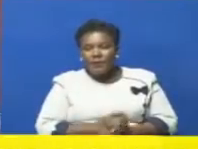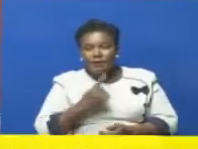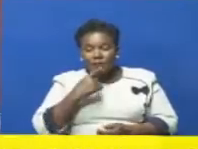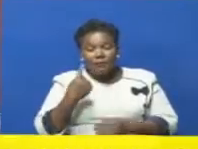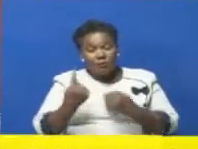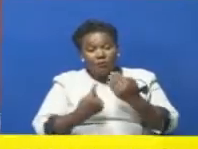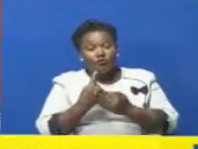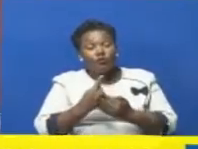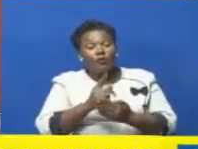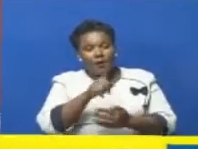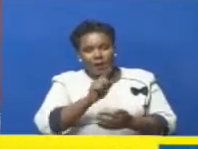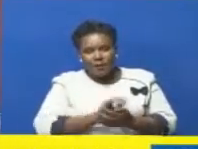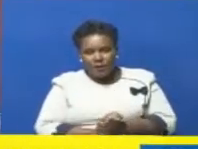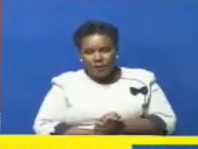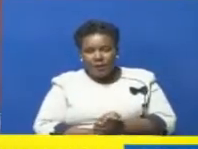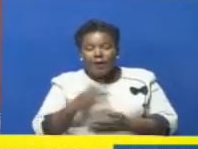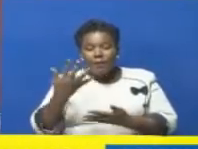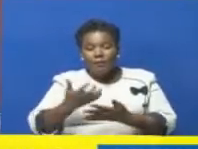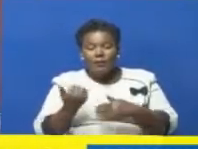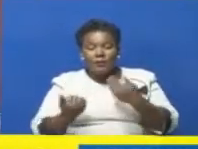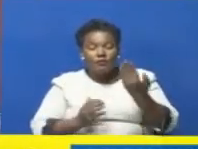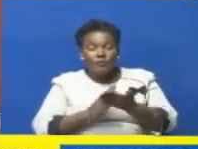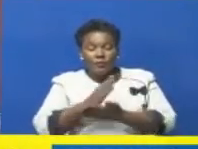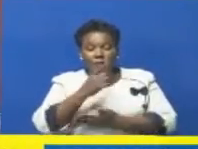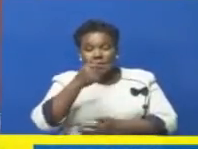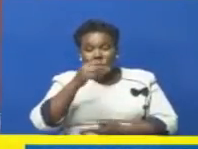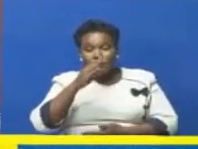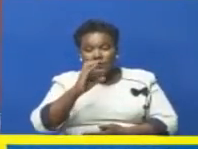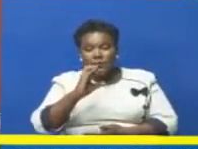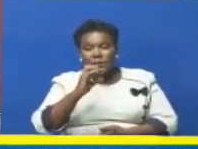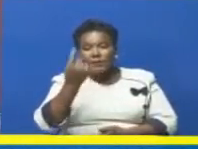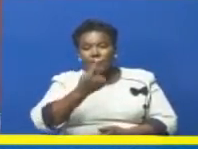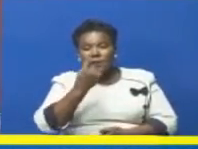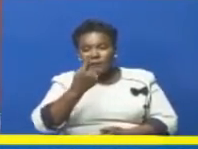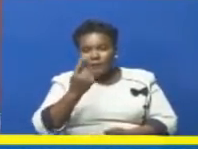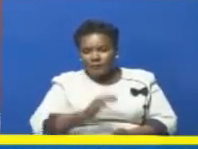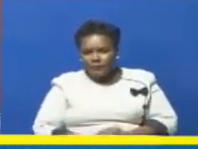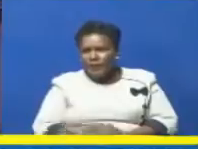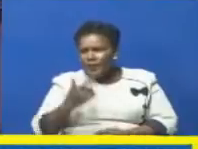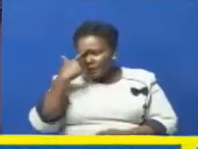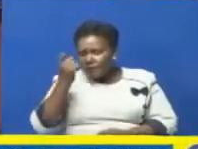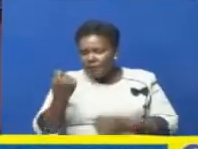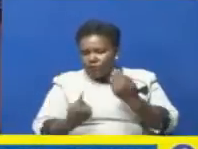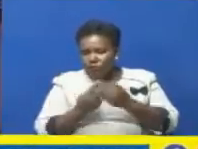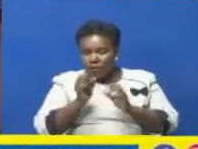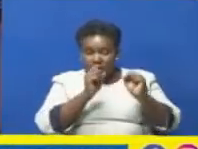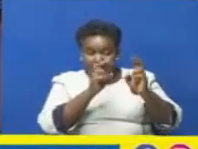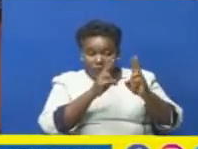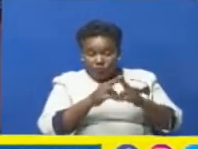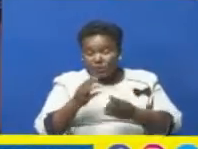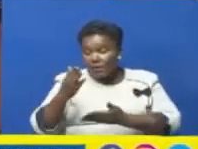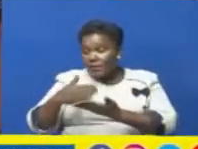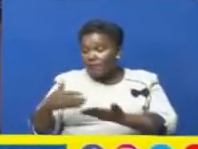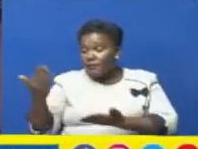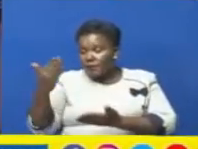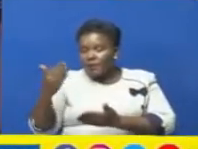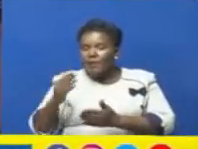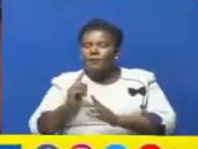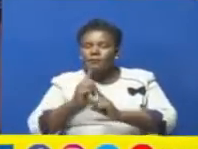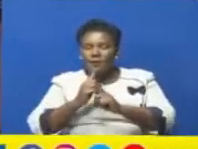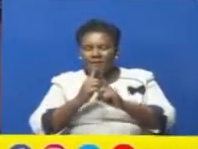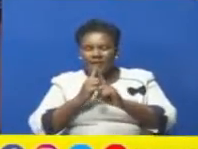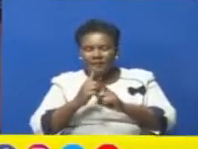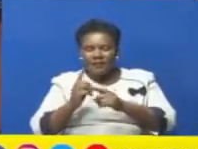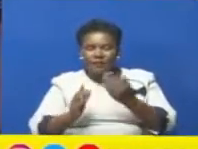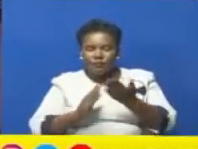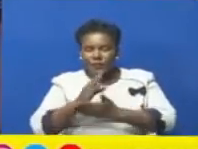anayo. Ngenisikiliza kupitia TBC Taifa lakini nataka kuona. Bila shaka kutoka Arusha na kwingine kote mnatufuatilia kupitia TBC Aridhio. Sasa